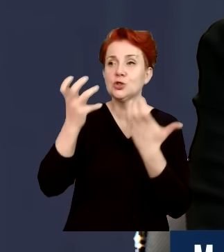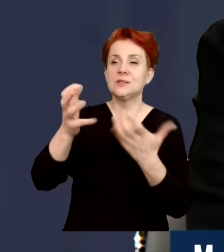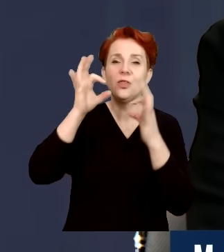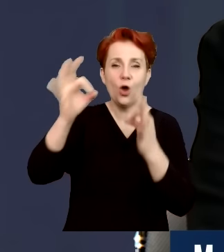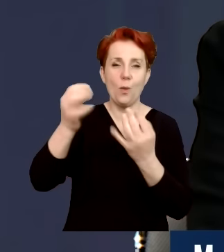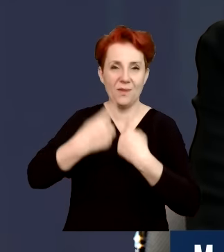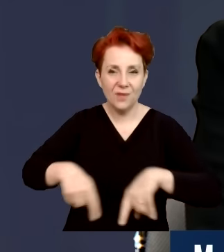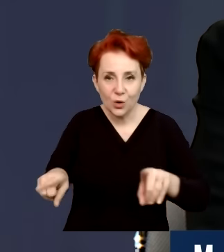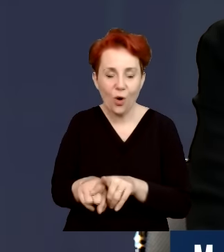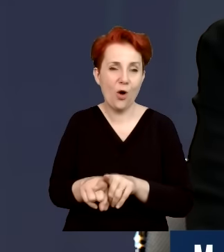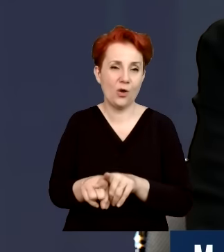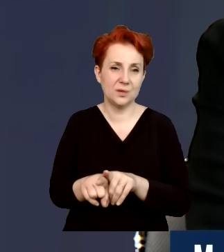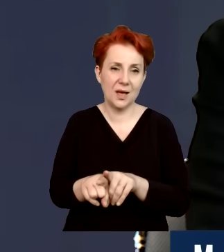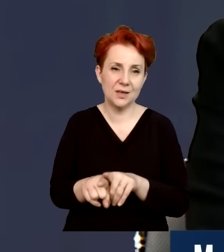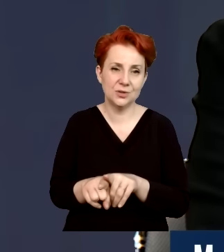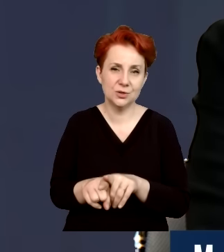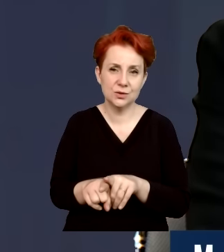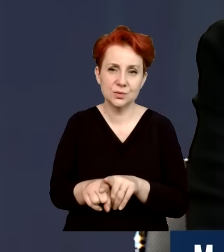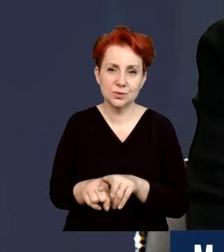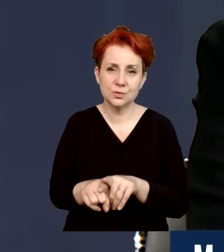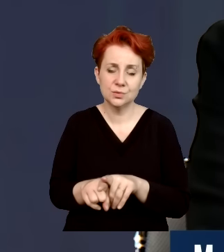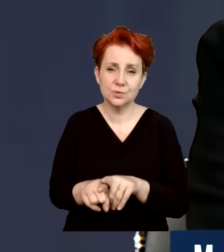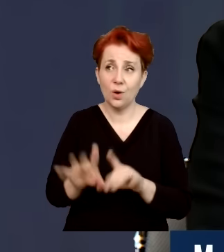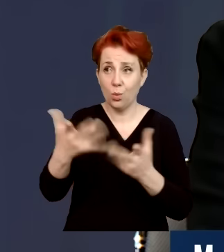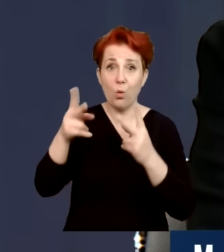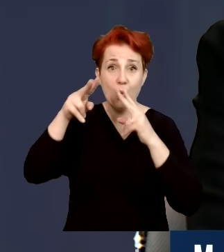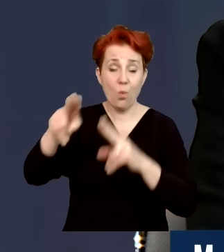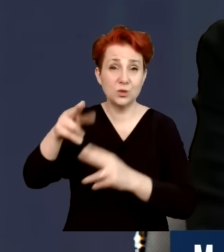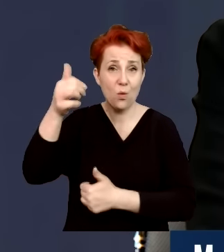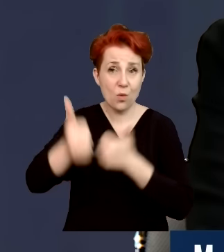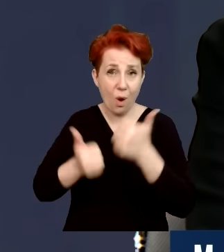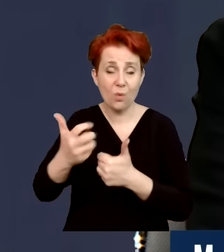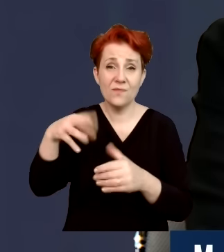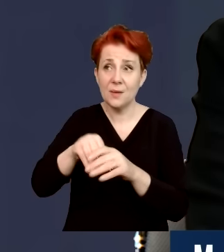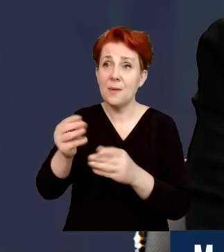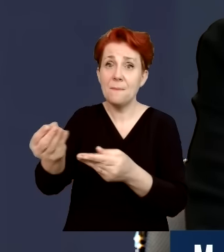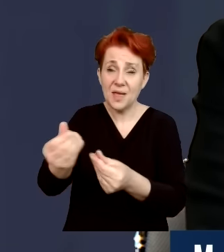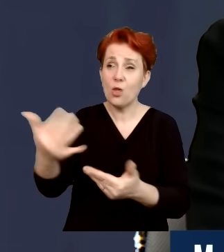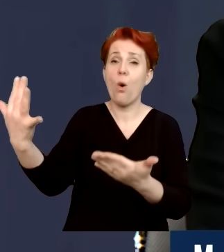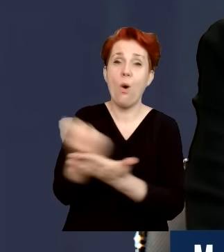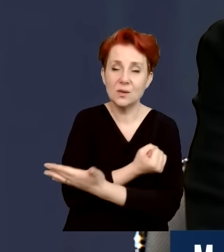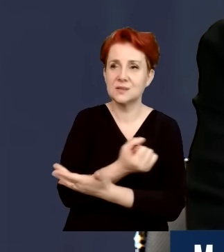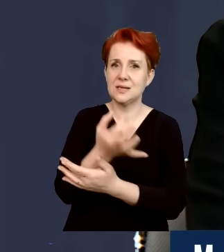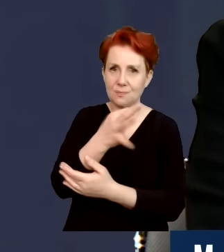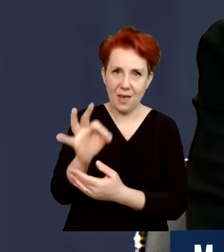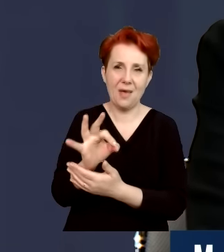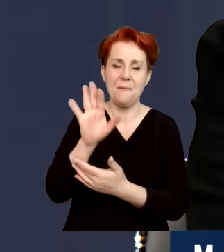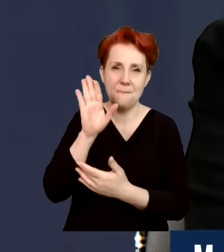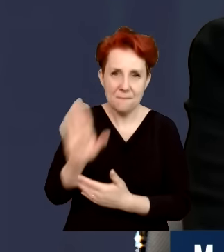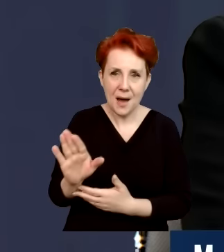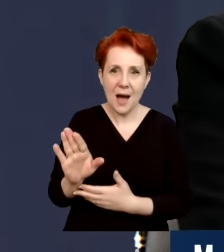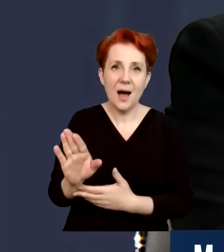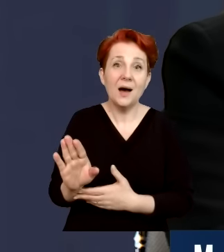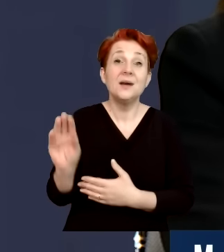jeszcze dodatkowo wziął udział w konkursie, dostał pieniądze celowe w tym zakresie, które jeszcze jak